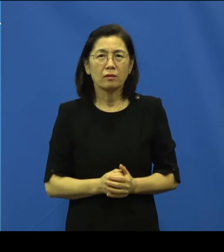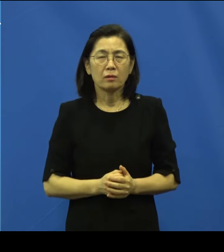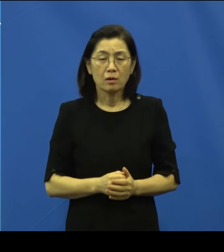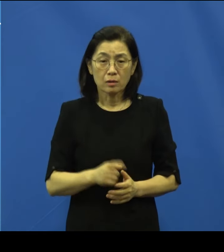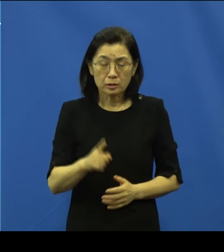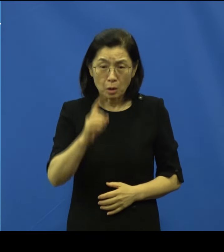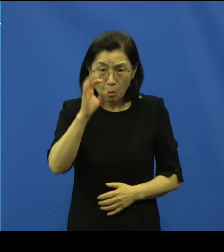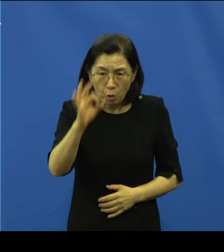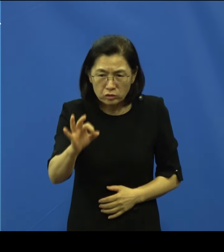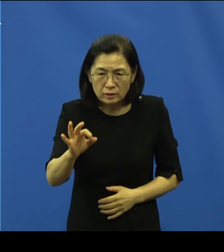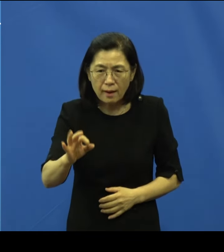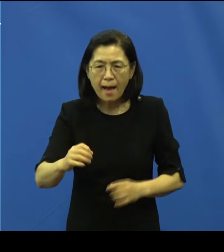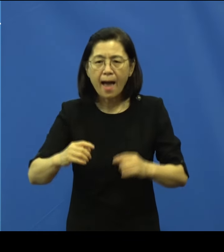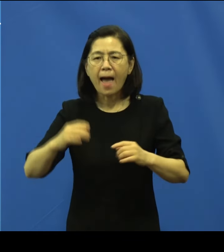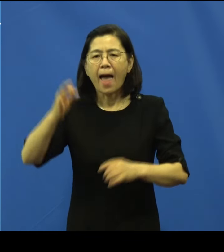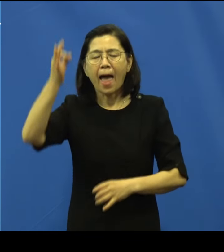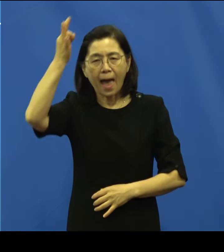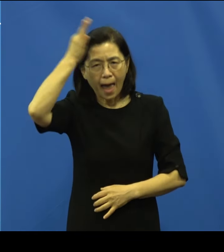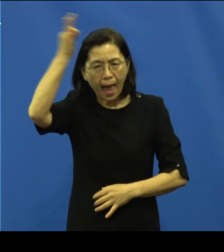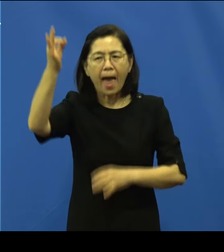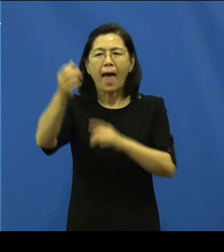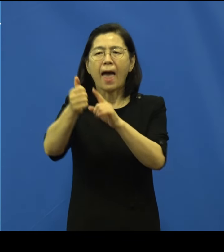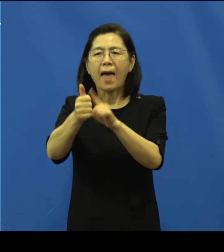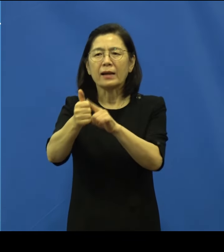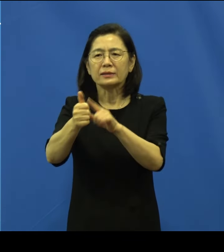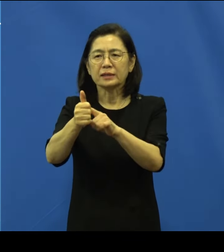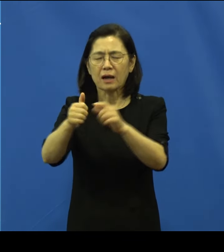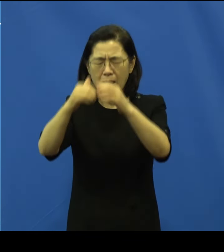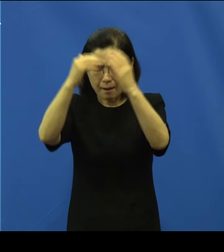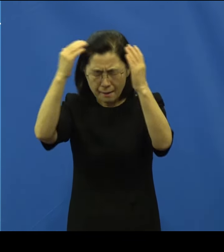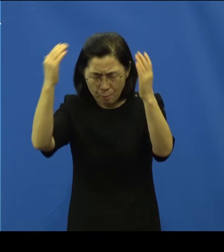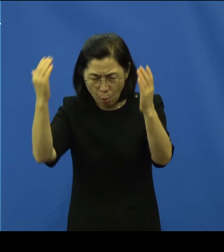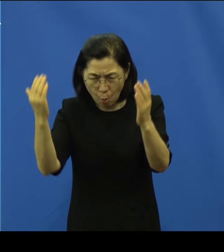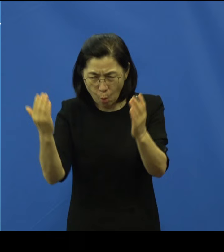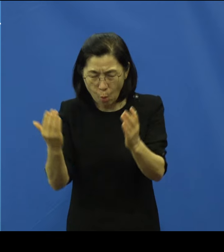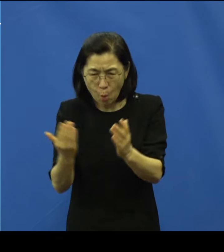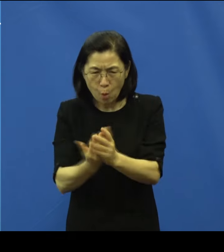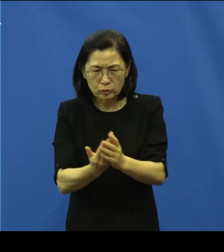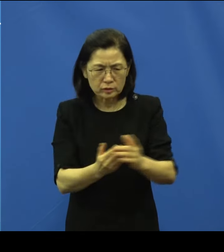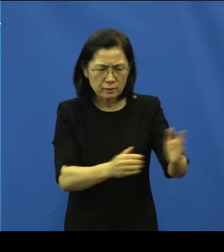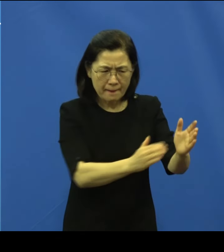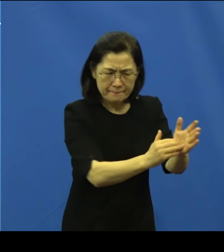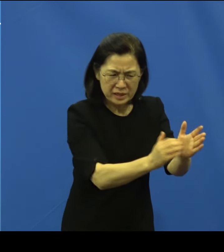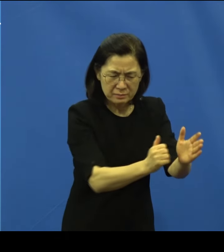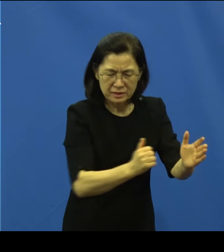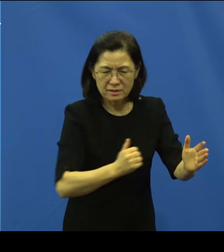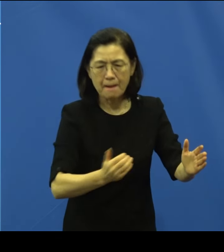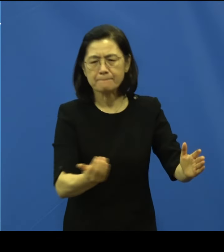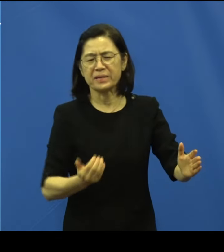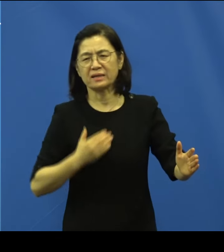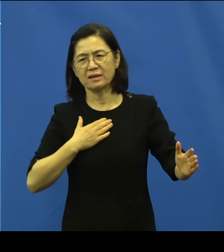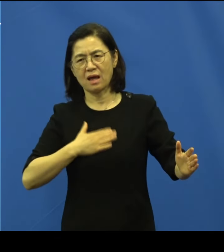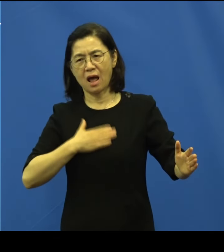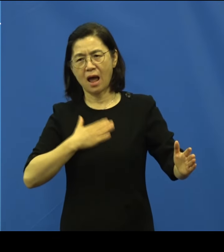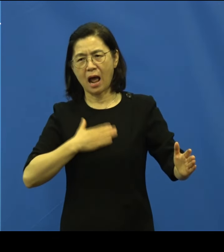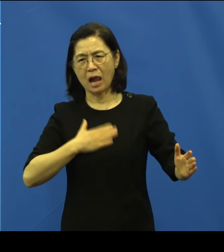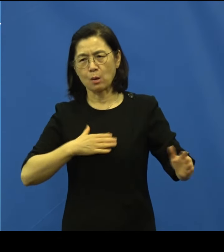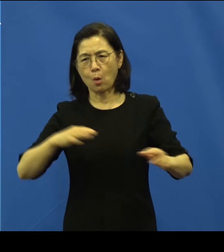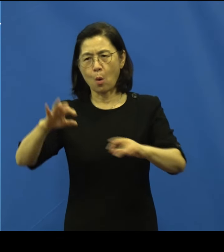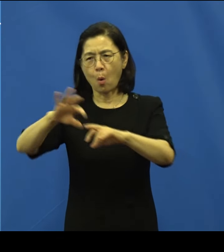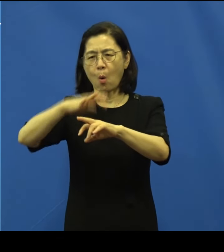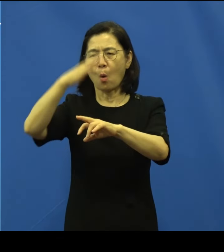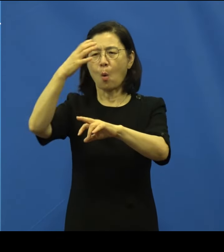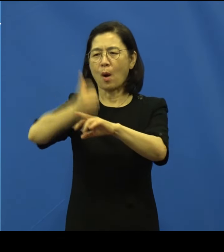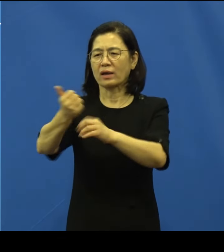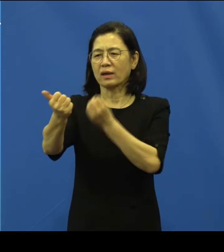엘리사예요. 엘리사가 그 모든 이야기를 미리 알고 이제